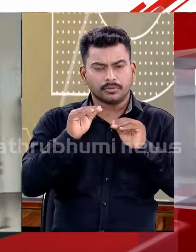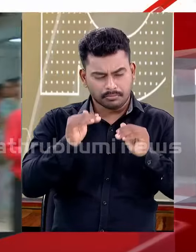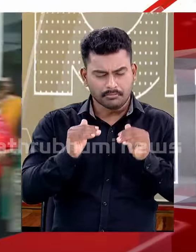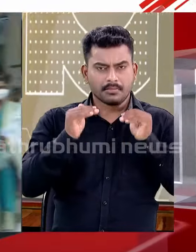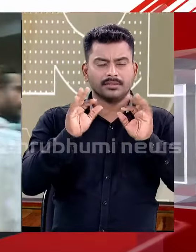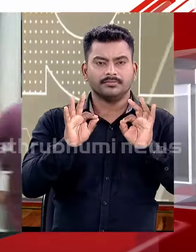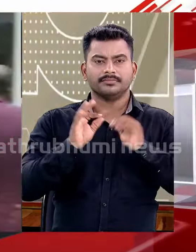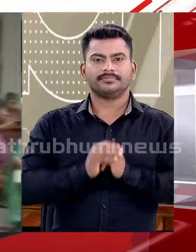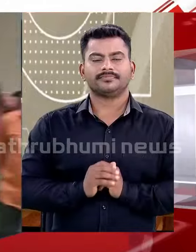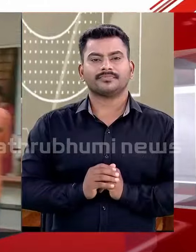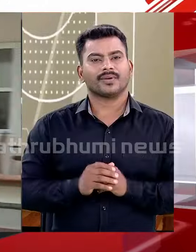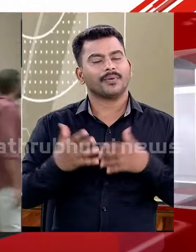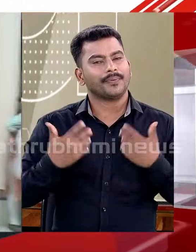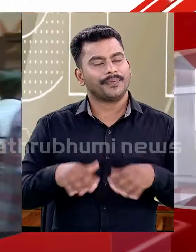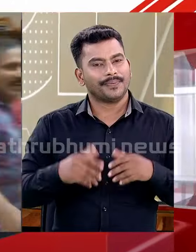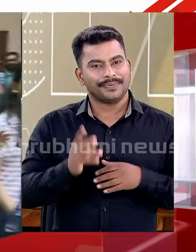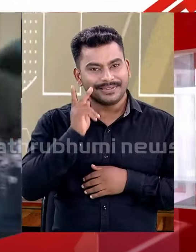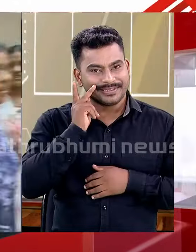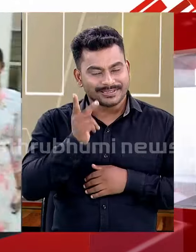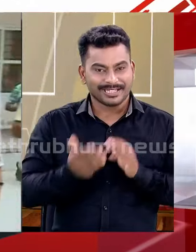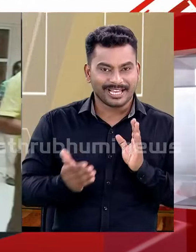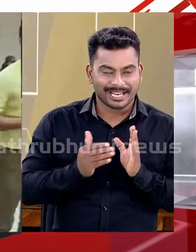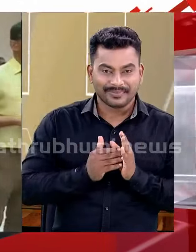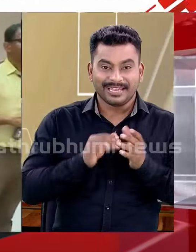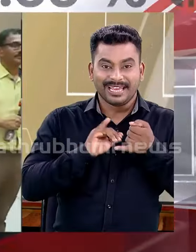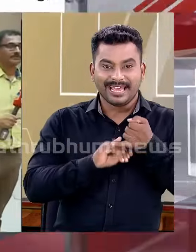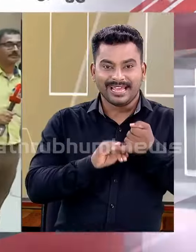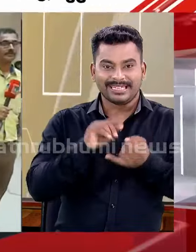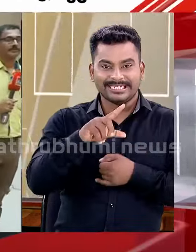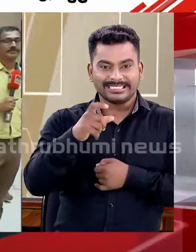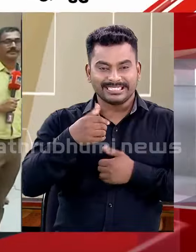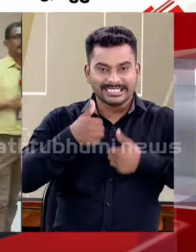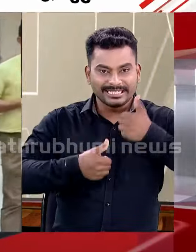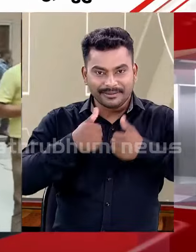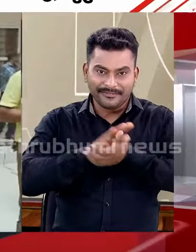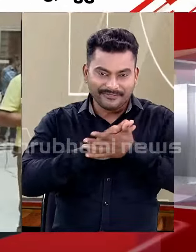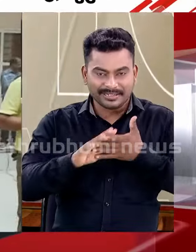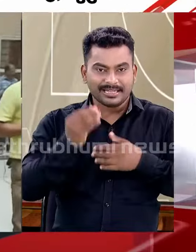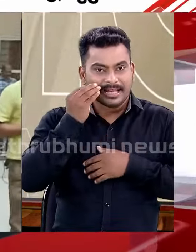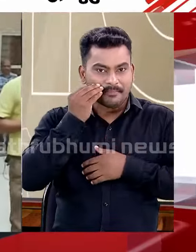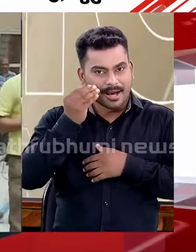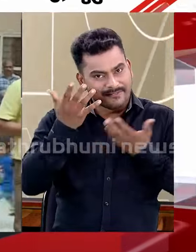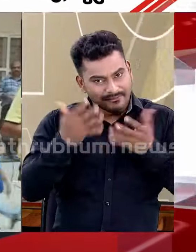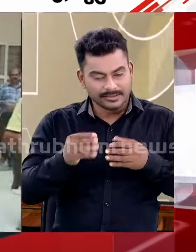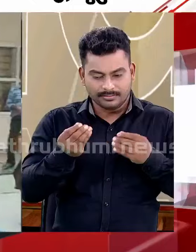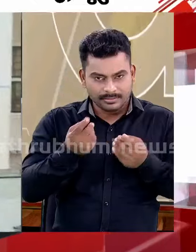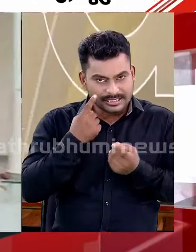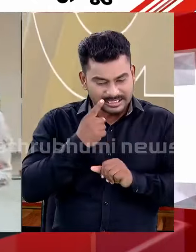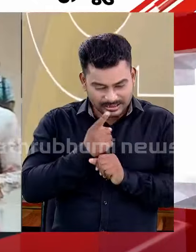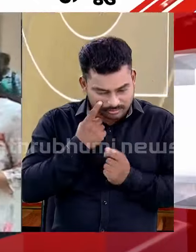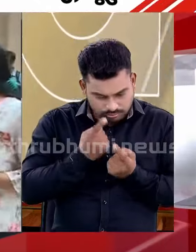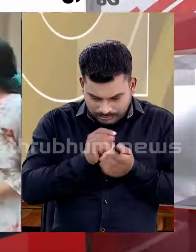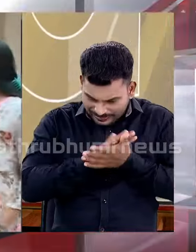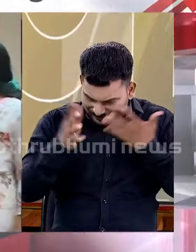ജീവിച്ചു. ശരി ശരി, രാഹുലിലേക്ക് ഞാൻ മടങ്ങി വരാം. ഹരിയിലേക്ക് ഒന്നുകൂടി. ഹരി, ഇപ്പൊ ഈ റിസൾട്ടൊക്കെ അറിയിച്ച ശേഷം ഈ വാരിക്കോരി